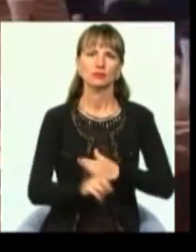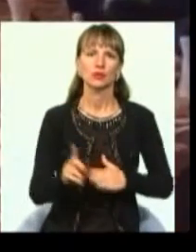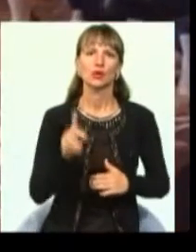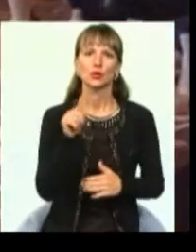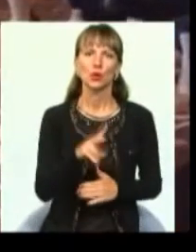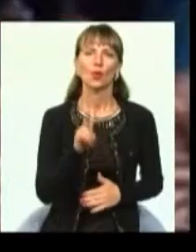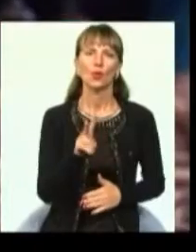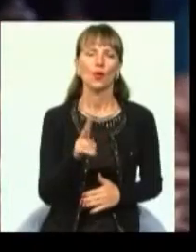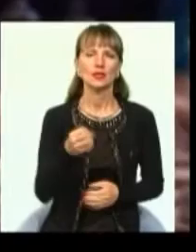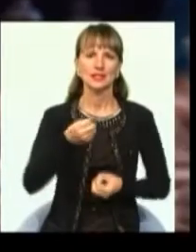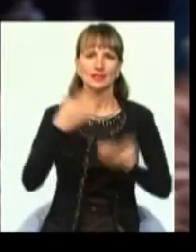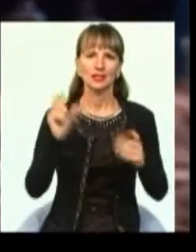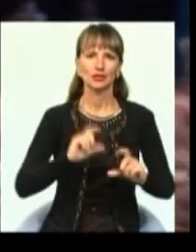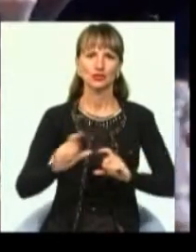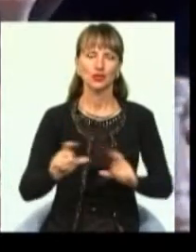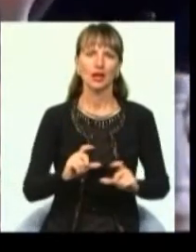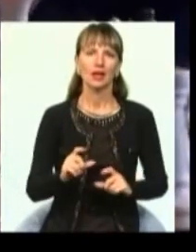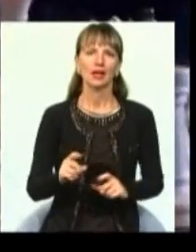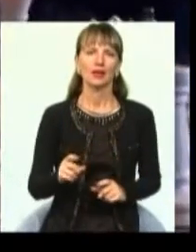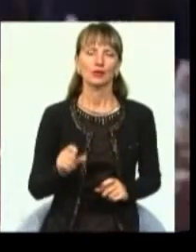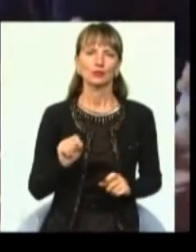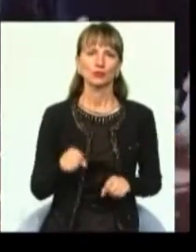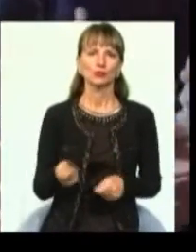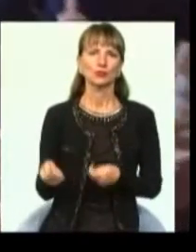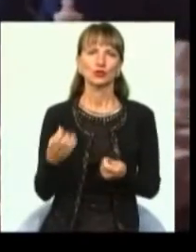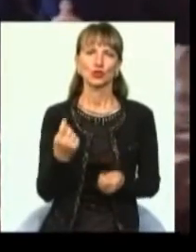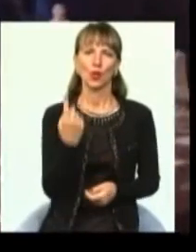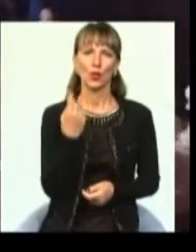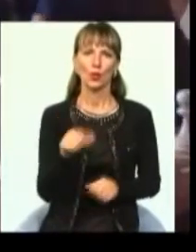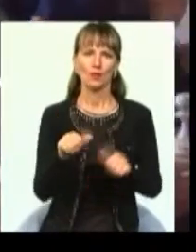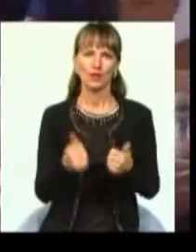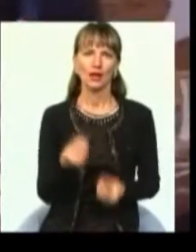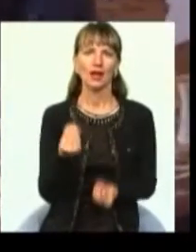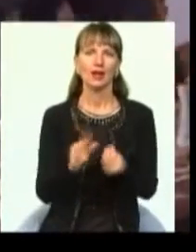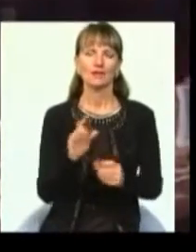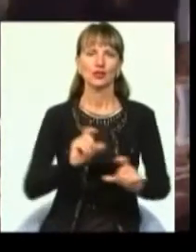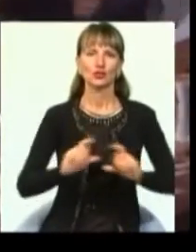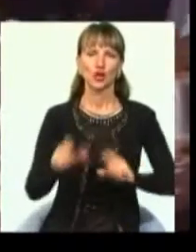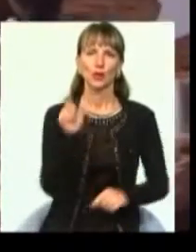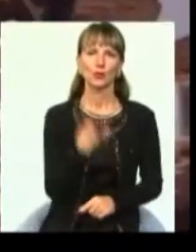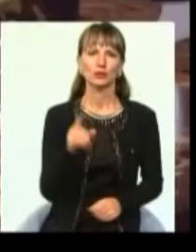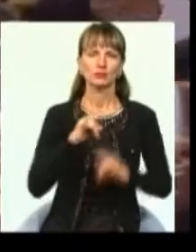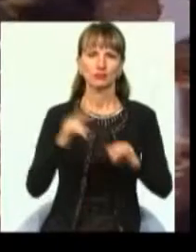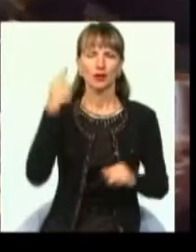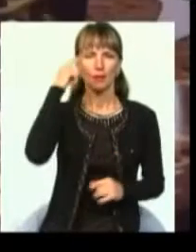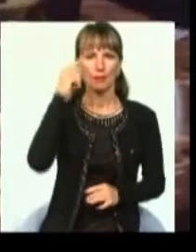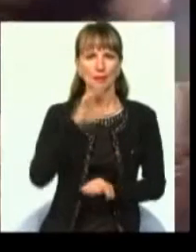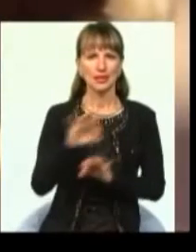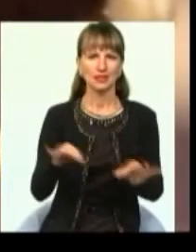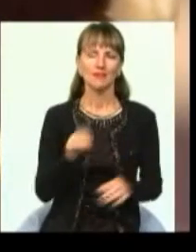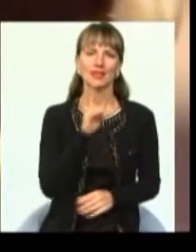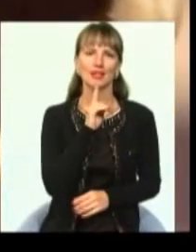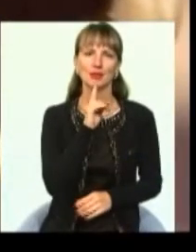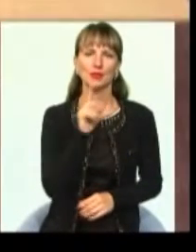шахи. Під час кожного ходу гравець може перемістити лише одну фігурку. Граючи в шахи, людина розвиває логічне мислення та